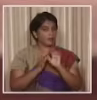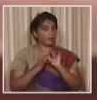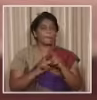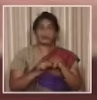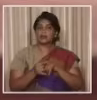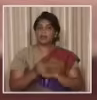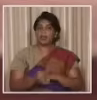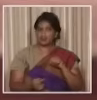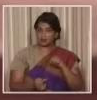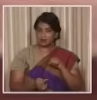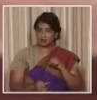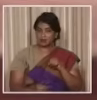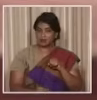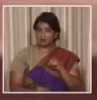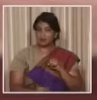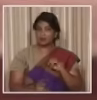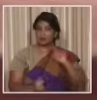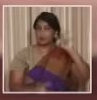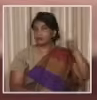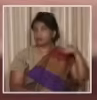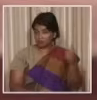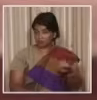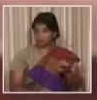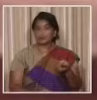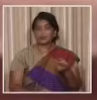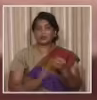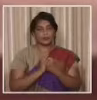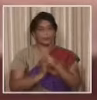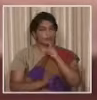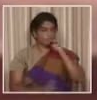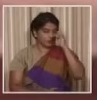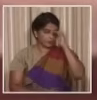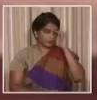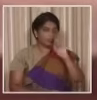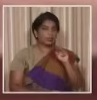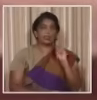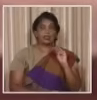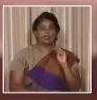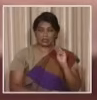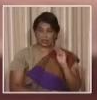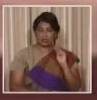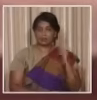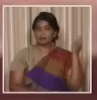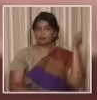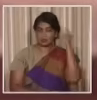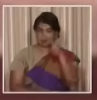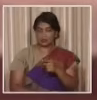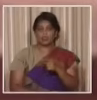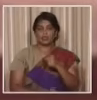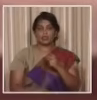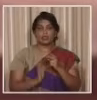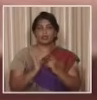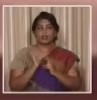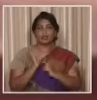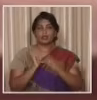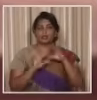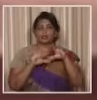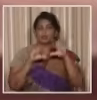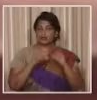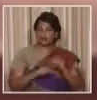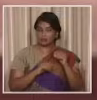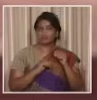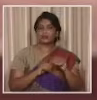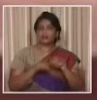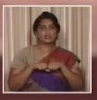ප්‍රාදේශීය ලේකම්වරියට පහුවෙනිදාට ගරු කතානායකතුමනි 30 වෙනිදා ගිහිල්ලා ජාතික උරුම කියලා මධ්‍යස්ථානය